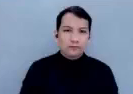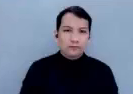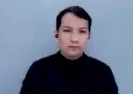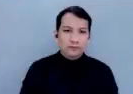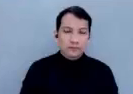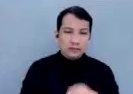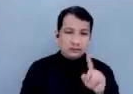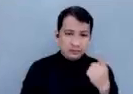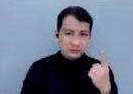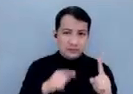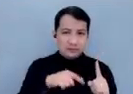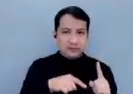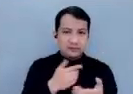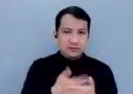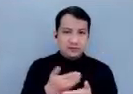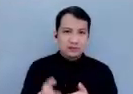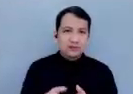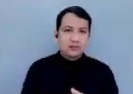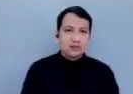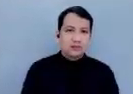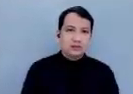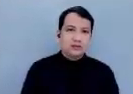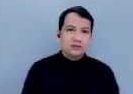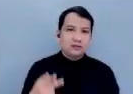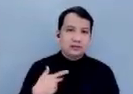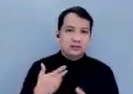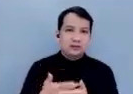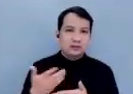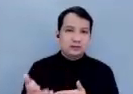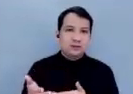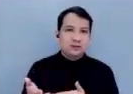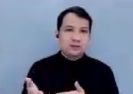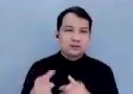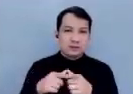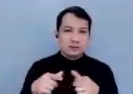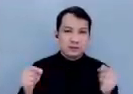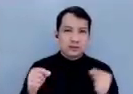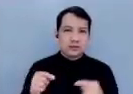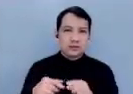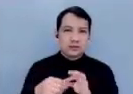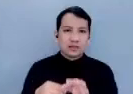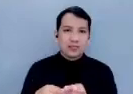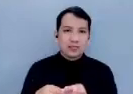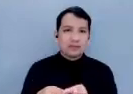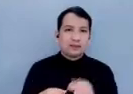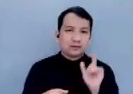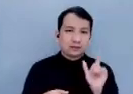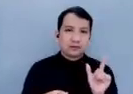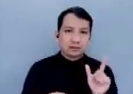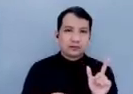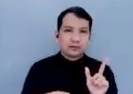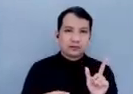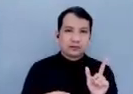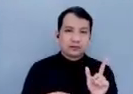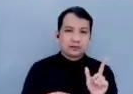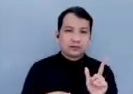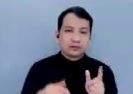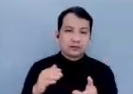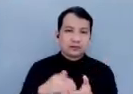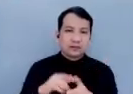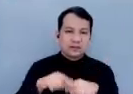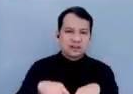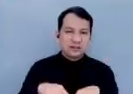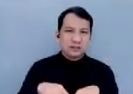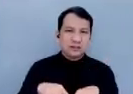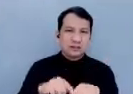ganito pag binibili mo? Kasi binibili to sa Japan, tapos usually 20,000 yen. So depende sa